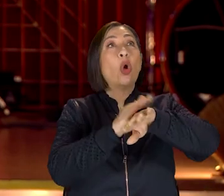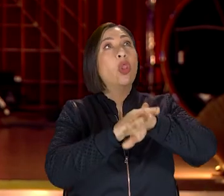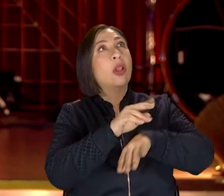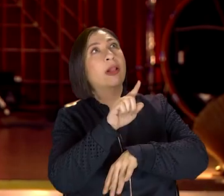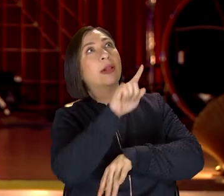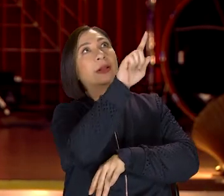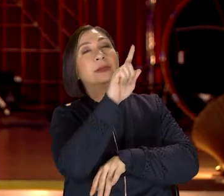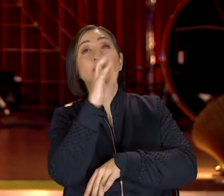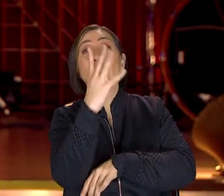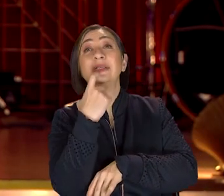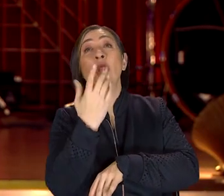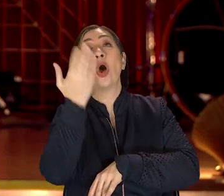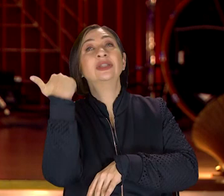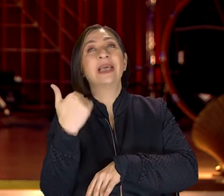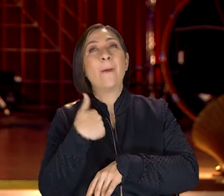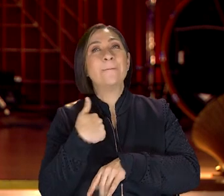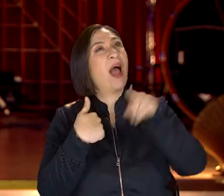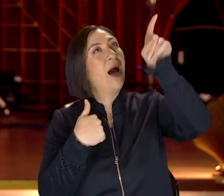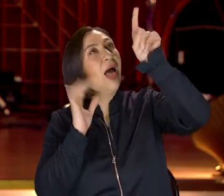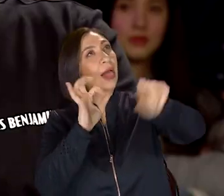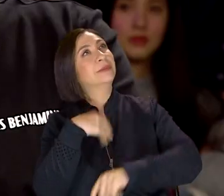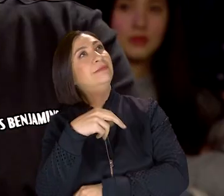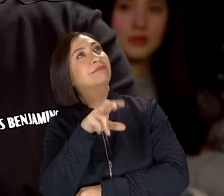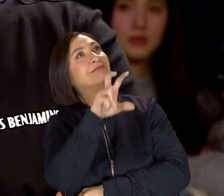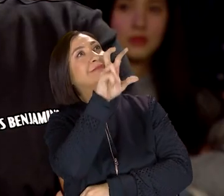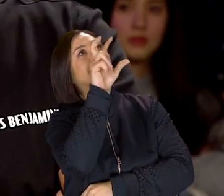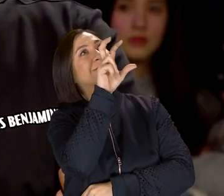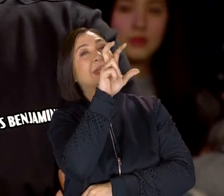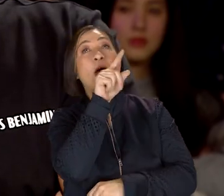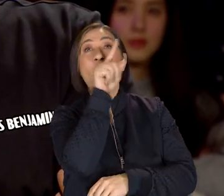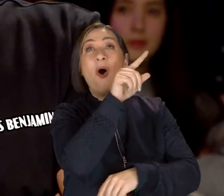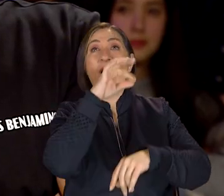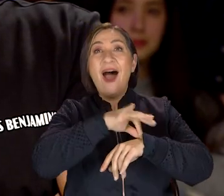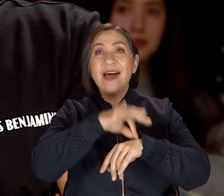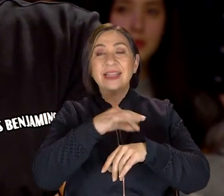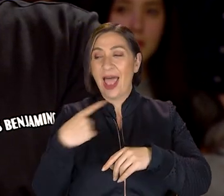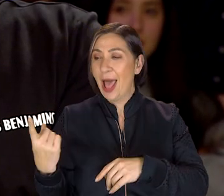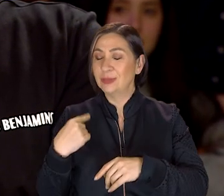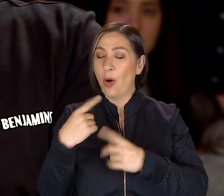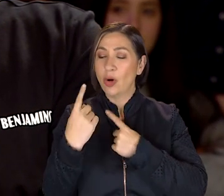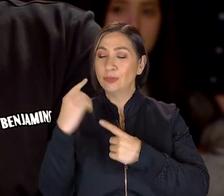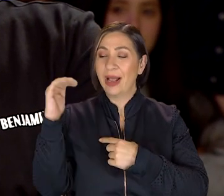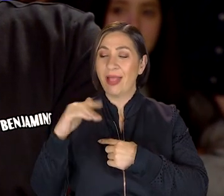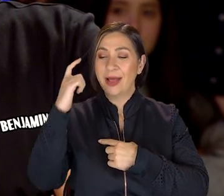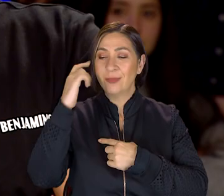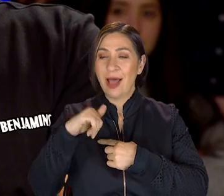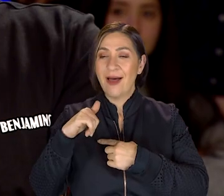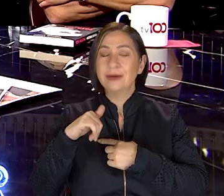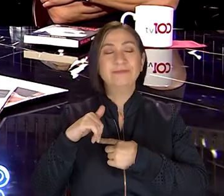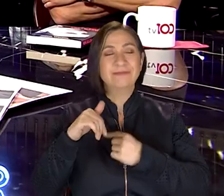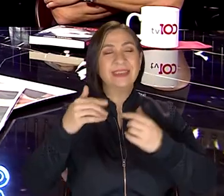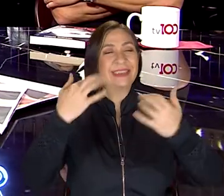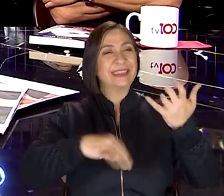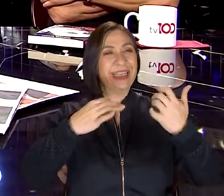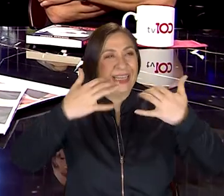köşeye bundan 4 yıl önce Bülent'le tam oturduğumuz yere kaydı. Ve o an aramızdaki konuşma geldi aklıma. Döndüm